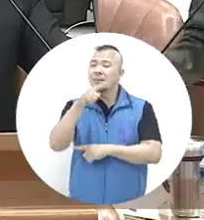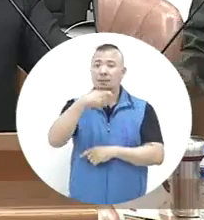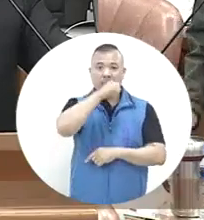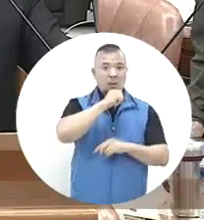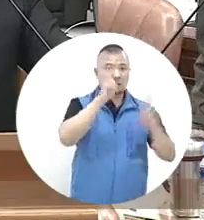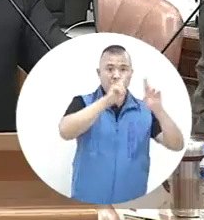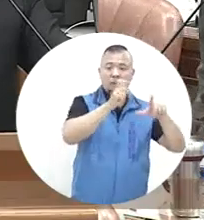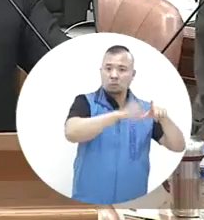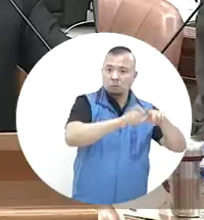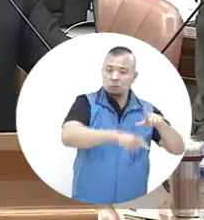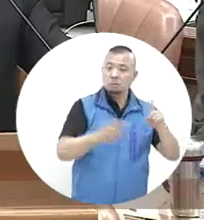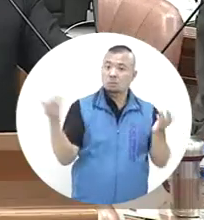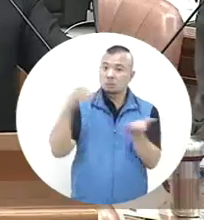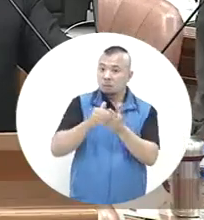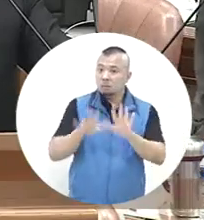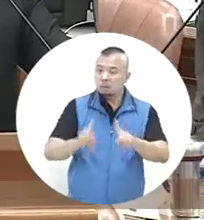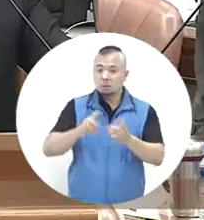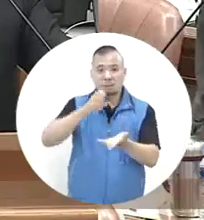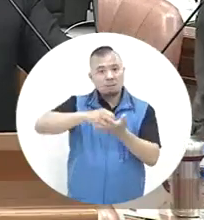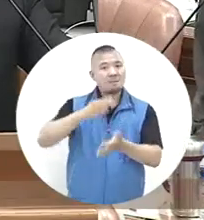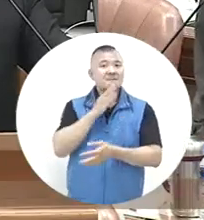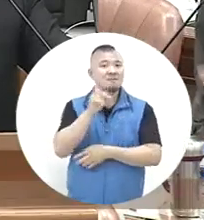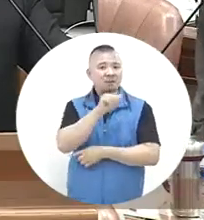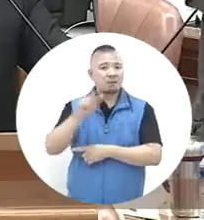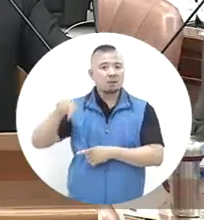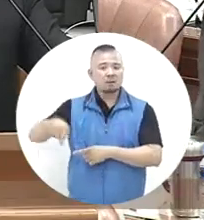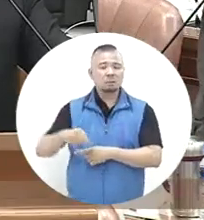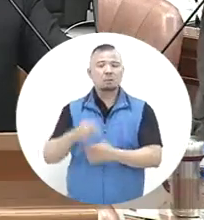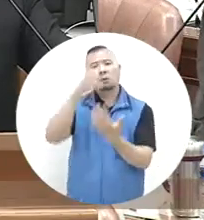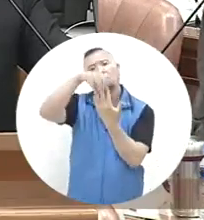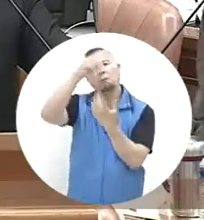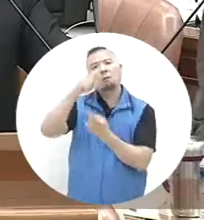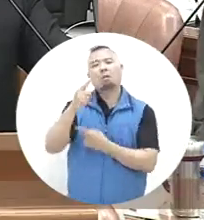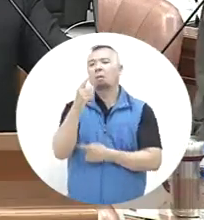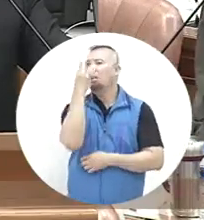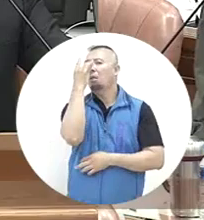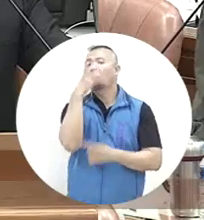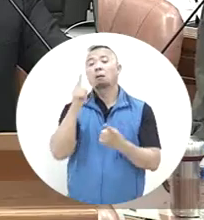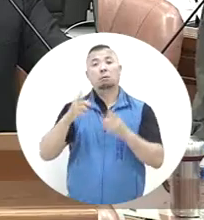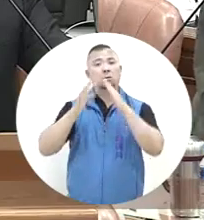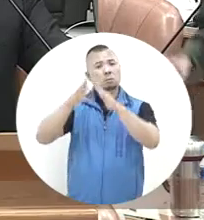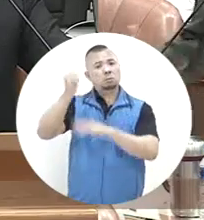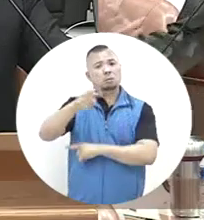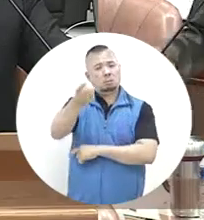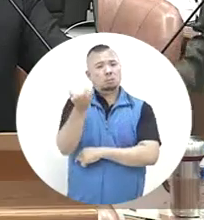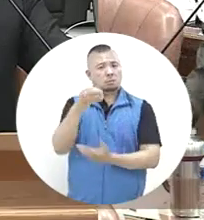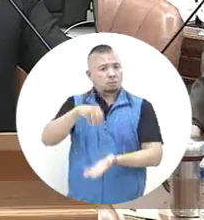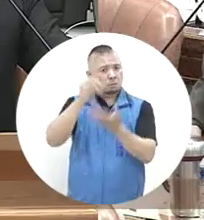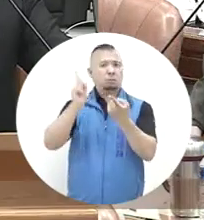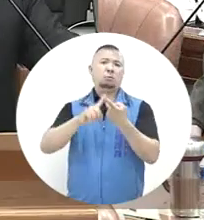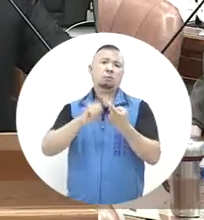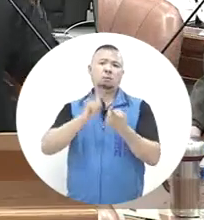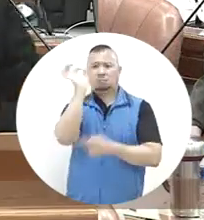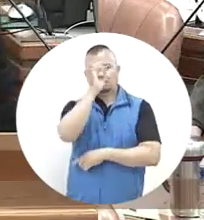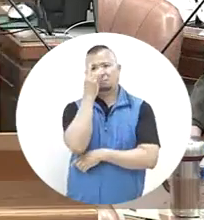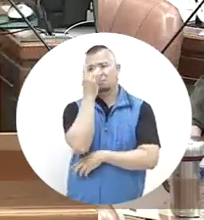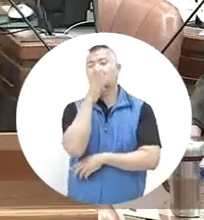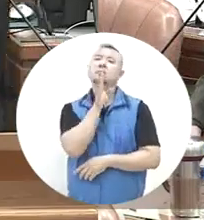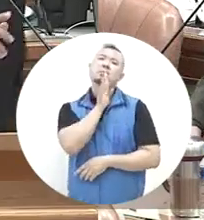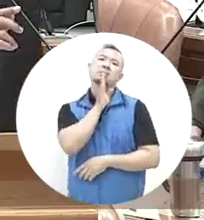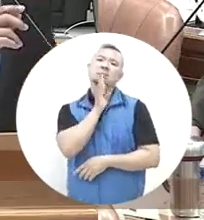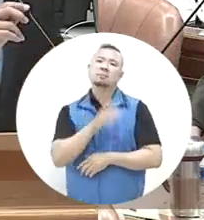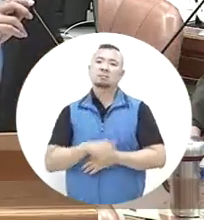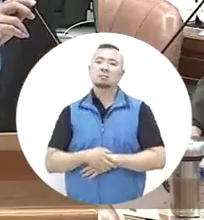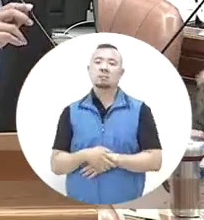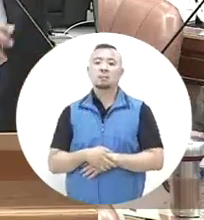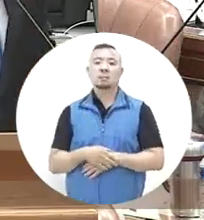有办法针对核废的部分有一个适当地点？就是市长您说的嘛。找不到嘛，所以